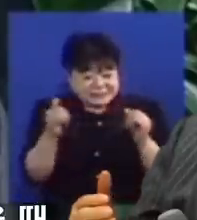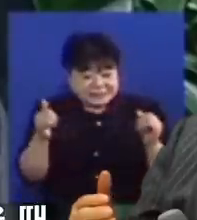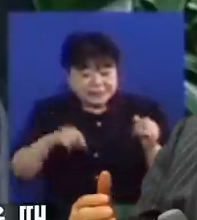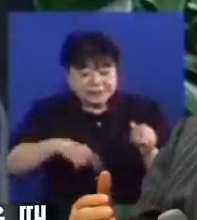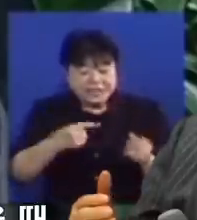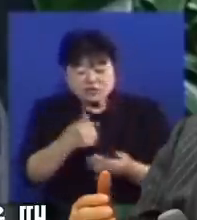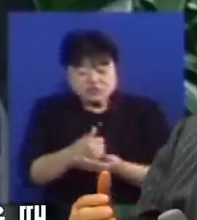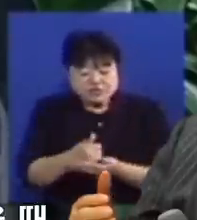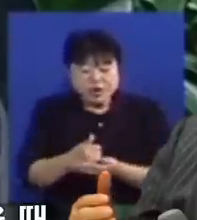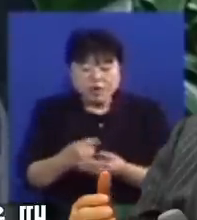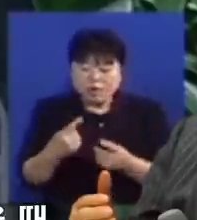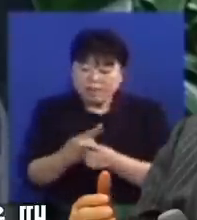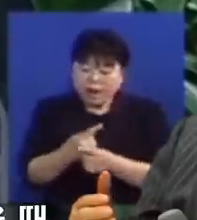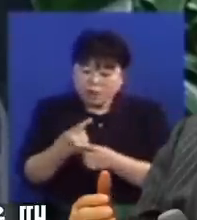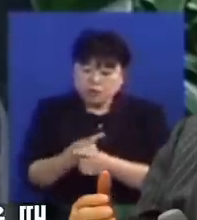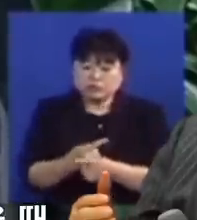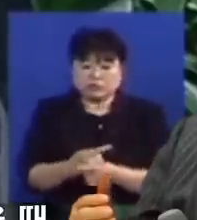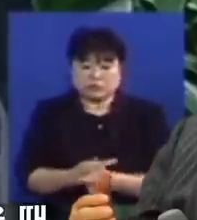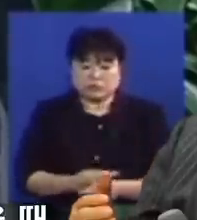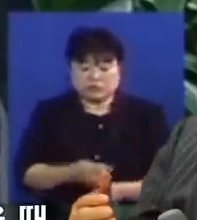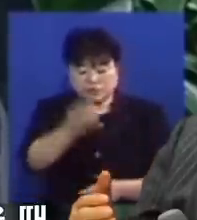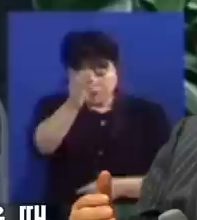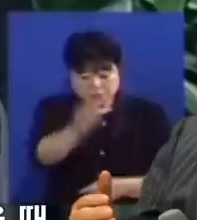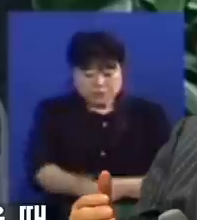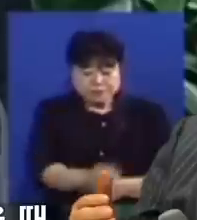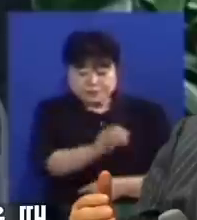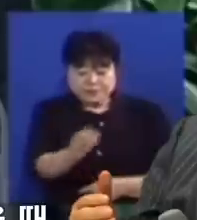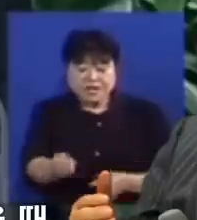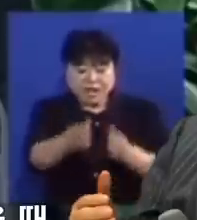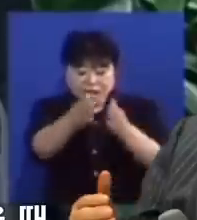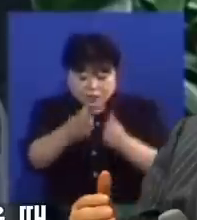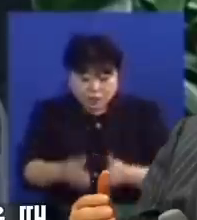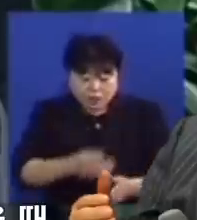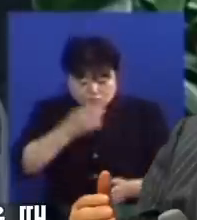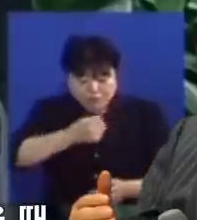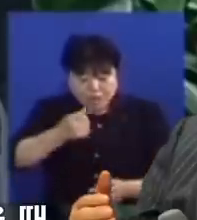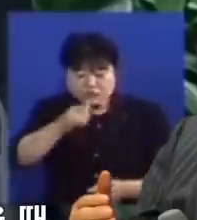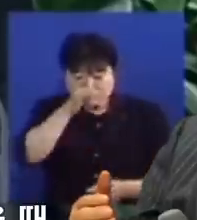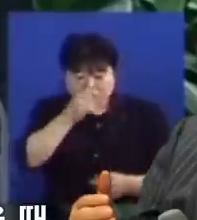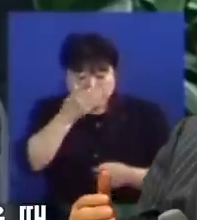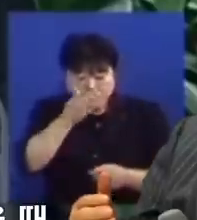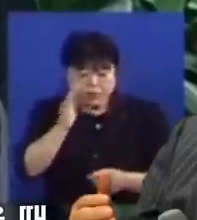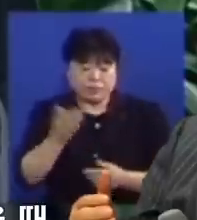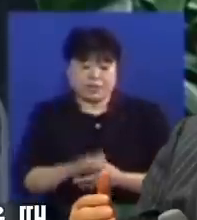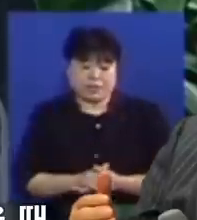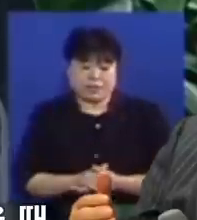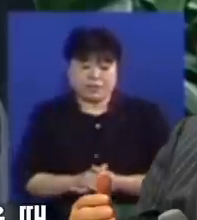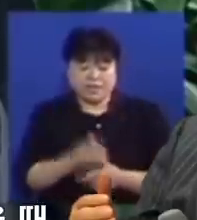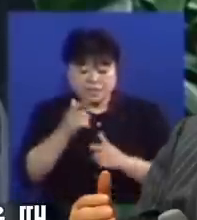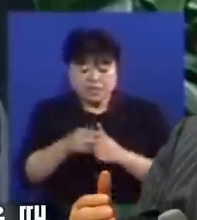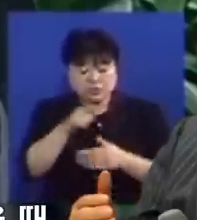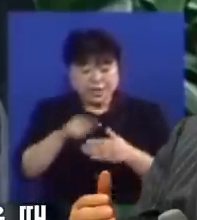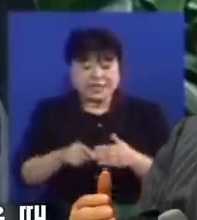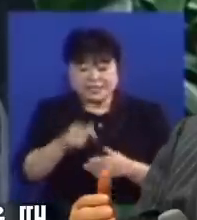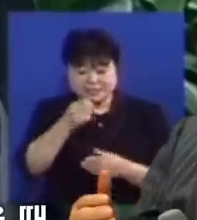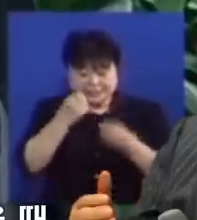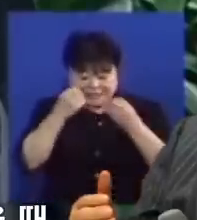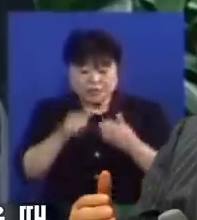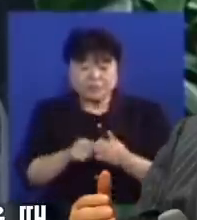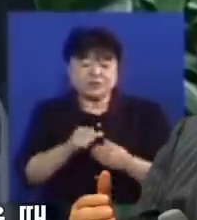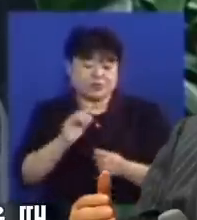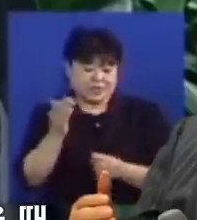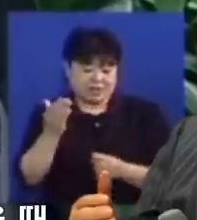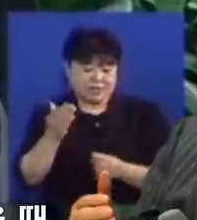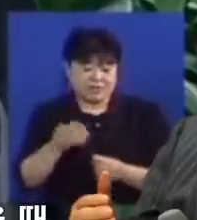자기 운명이 바꾸어질 수 있는 것은 십자가를 통하여 꿈을 품을 수 있기 때문인 것입니다. 누구든지 그리스도 안에 있으면 새로운